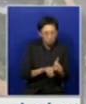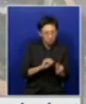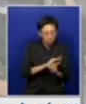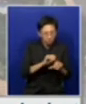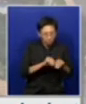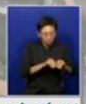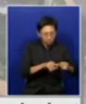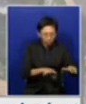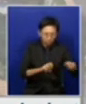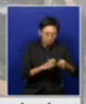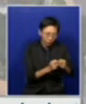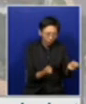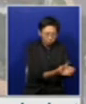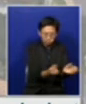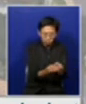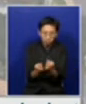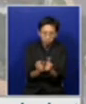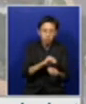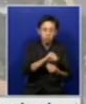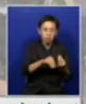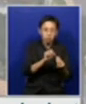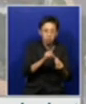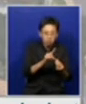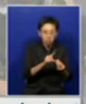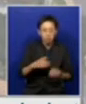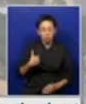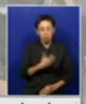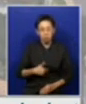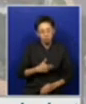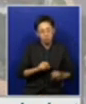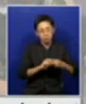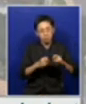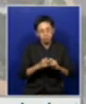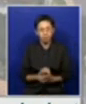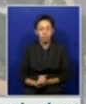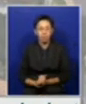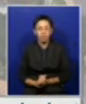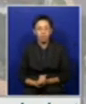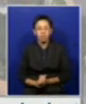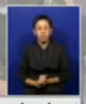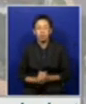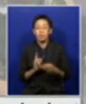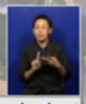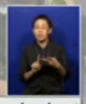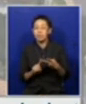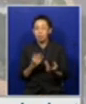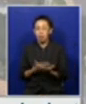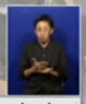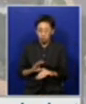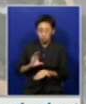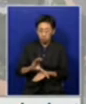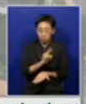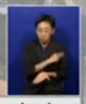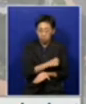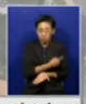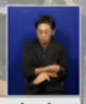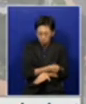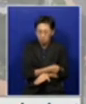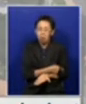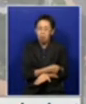วการลงทุนด้านสาธารณสุขเนี่ยมีความจำเป็นอย่างมากนะครับแล้วก็ต้องใช้งบประมาณที่มาก